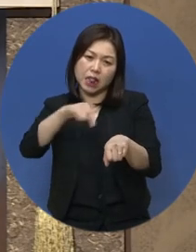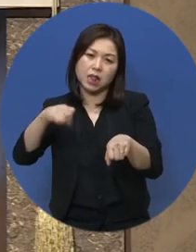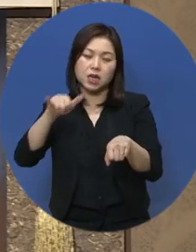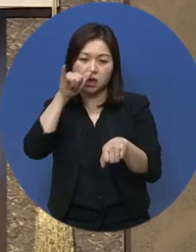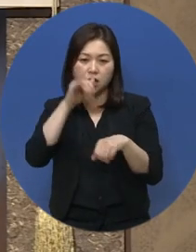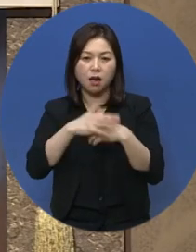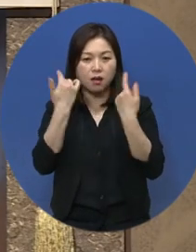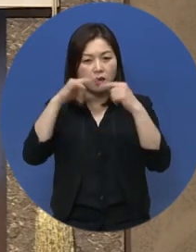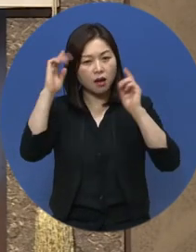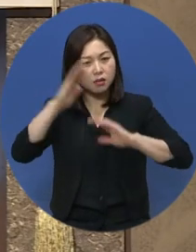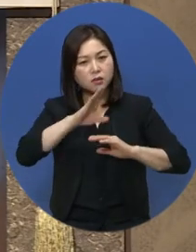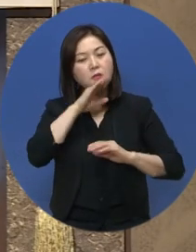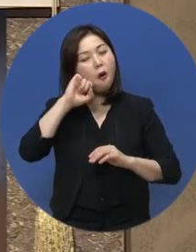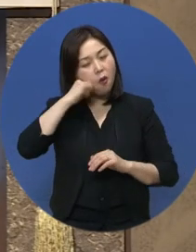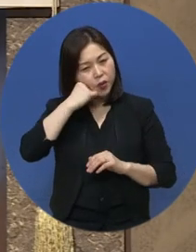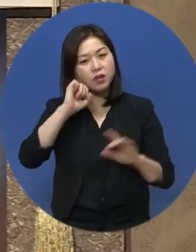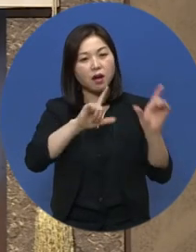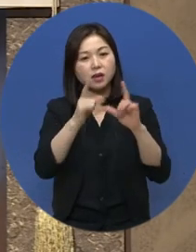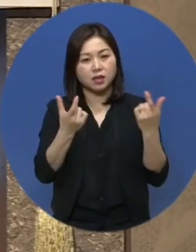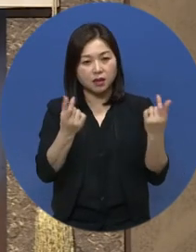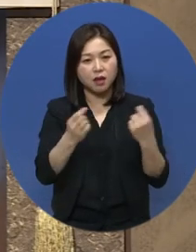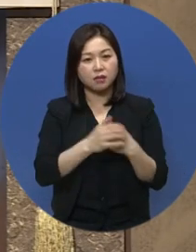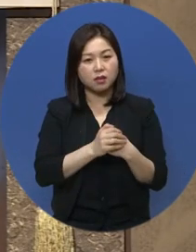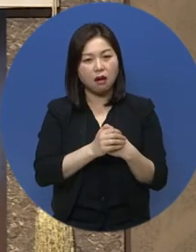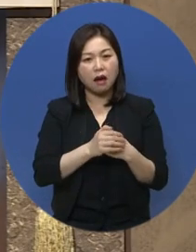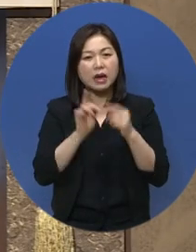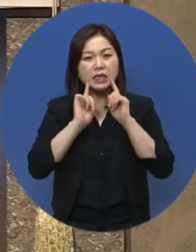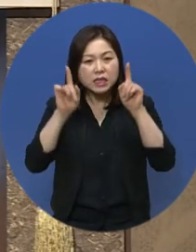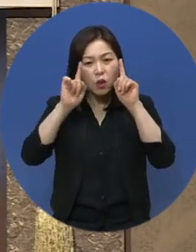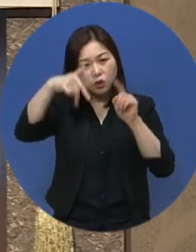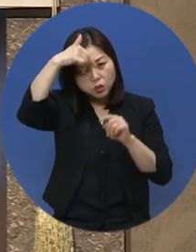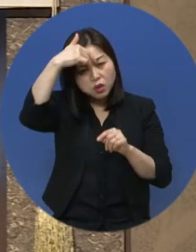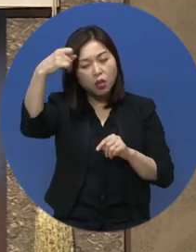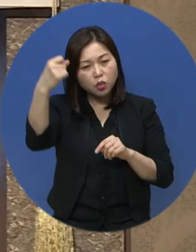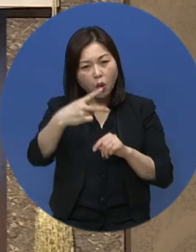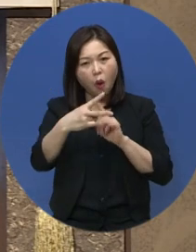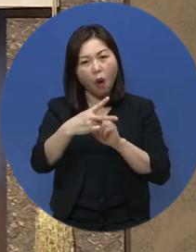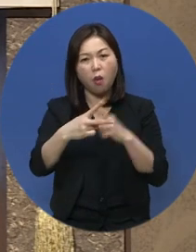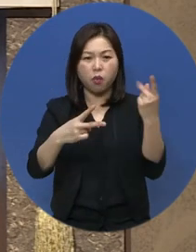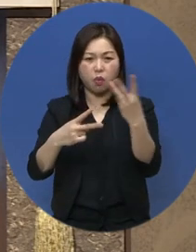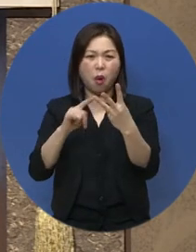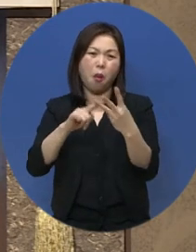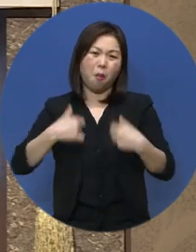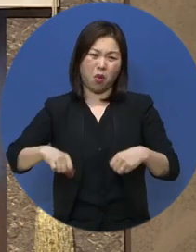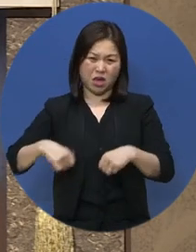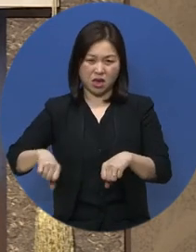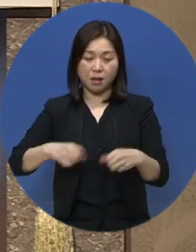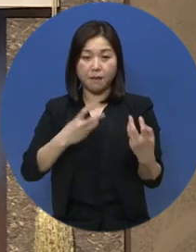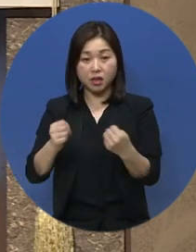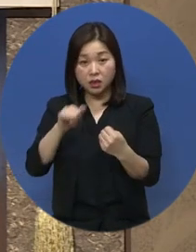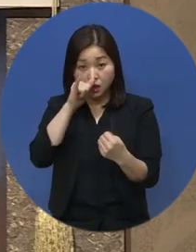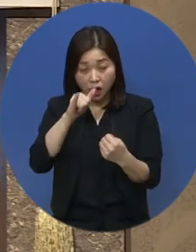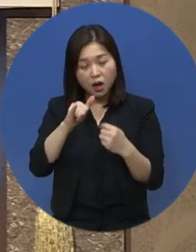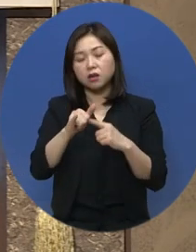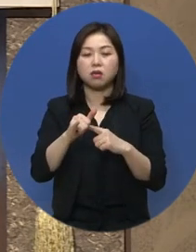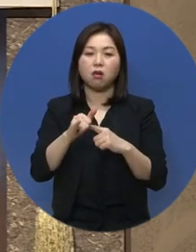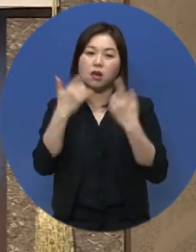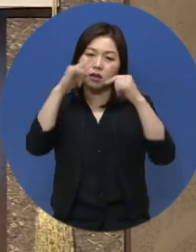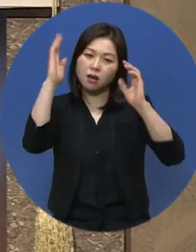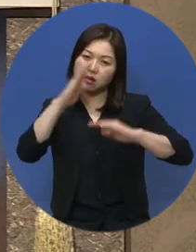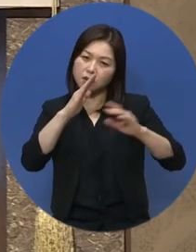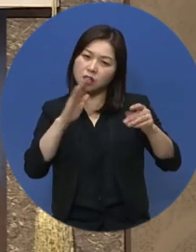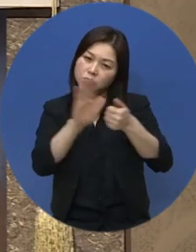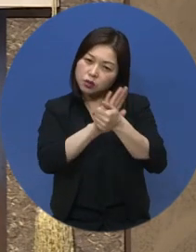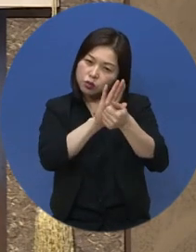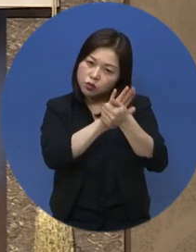뭐 헬조선이라고 얘기하고 3포세대라 얘기하는데 네. 그 아이들에게 우리가 뭘 해줄 수 있을까라고 고민을 하다가 이제